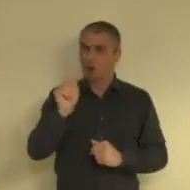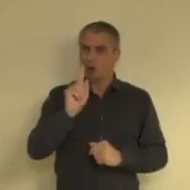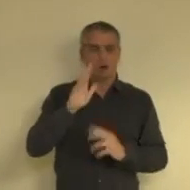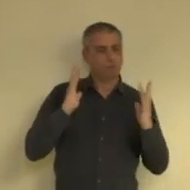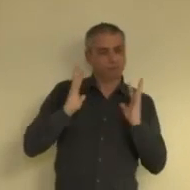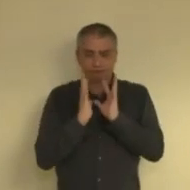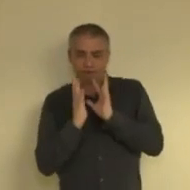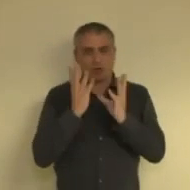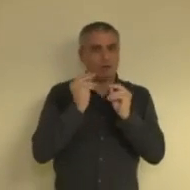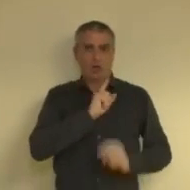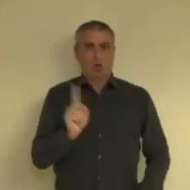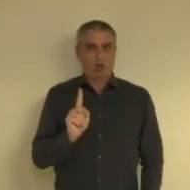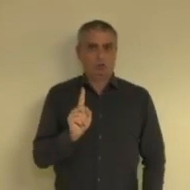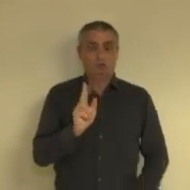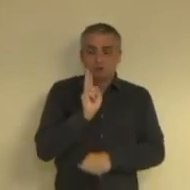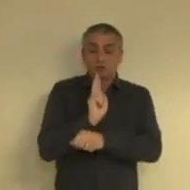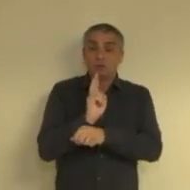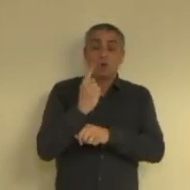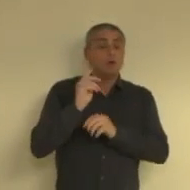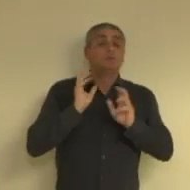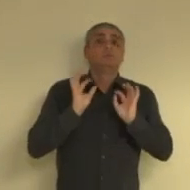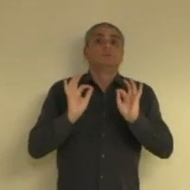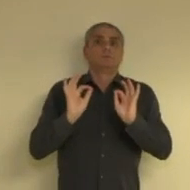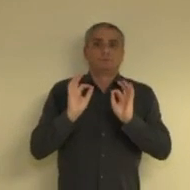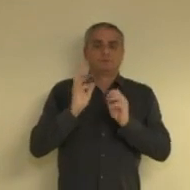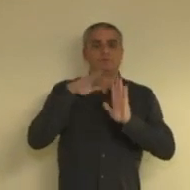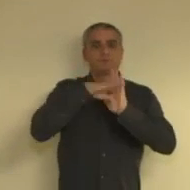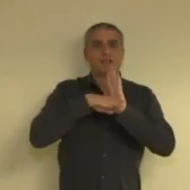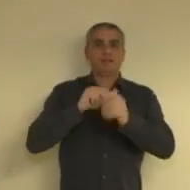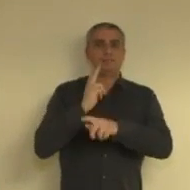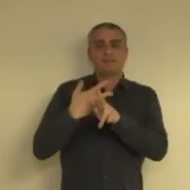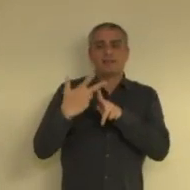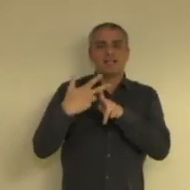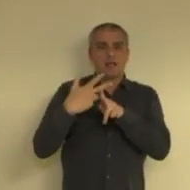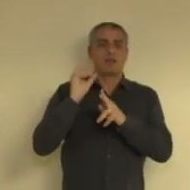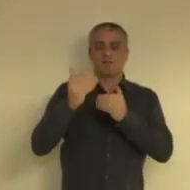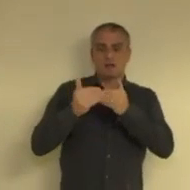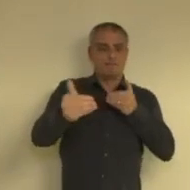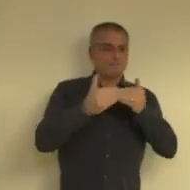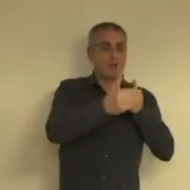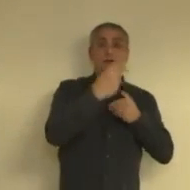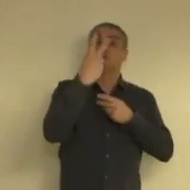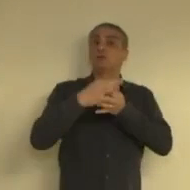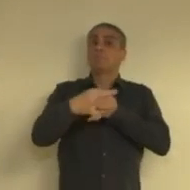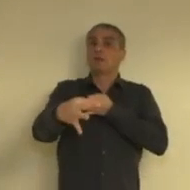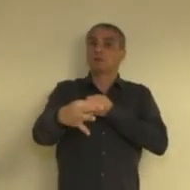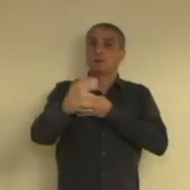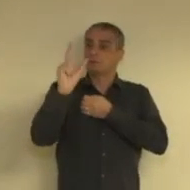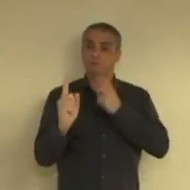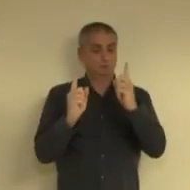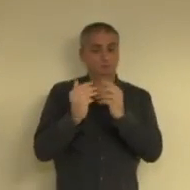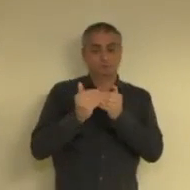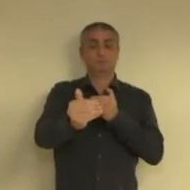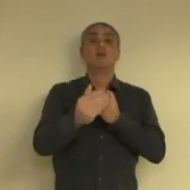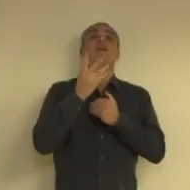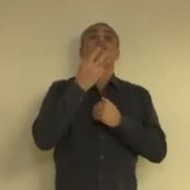אל תתגודדו. שמרו מכל משמר על כללי ההיגיינה והמרחק, 2 מטרים,